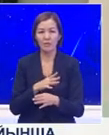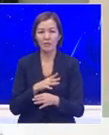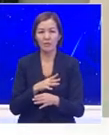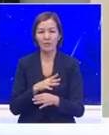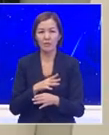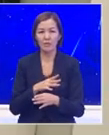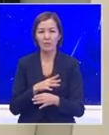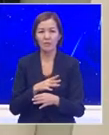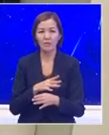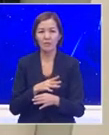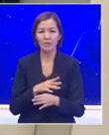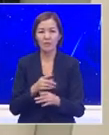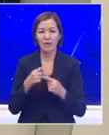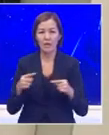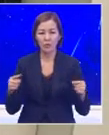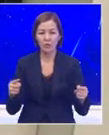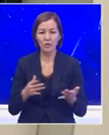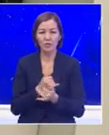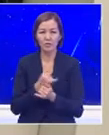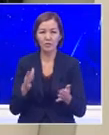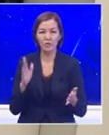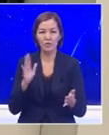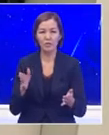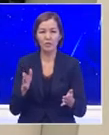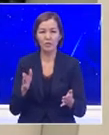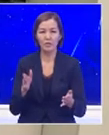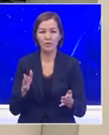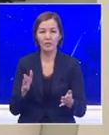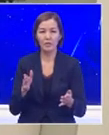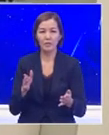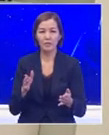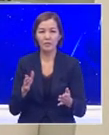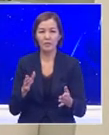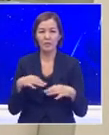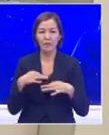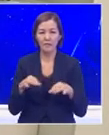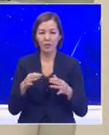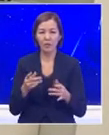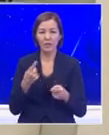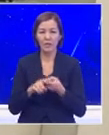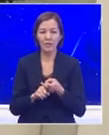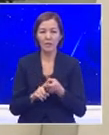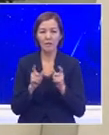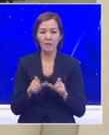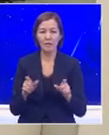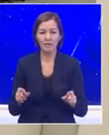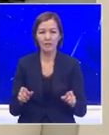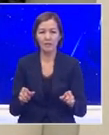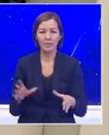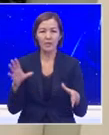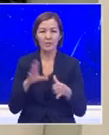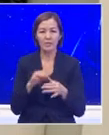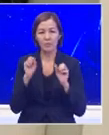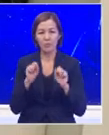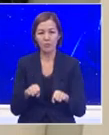көрсету орталығында қызметкерлері бар. Ол автокөлікте жаңадан алған азаматтар автокөліктерін рәсімдей